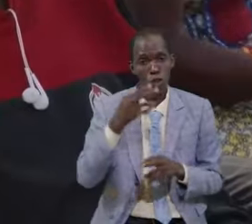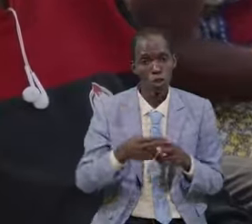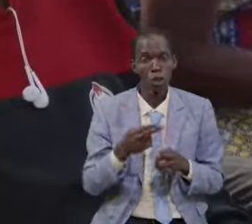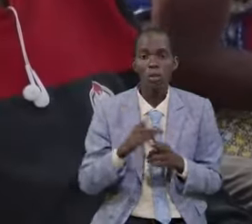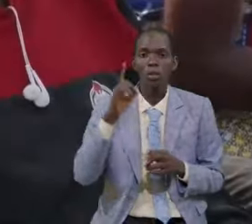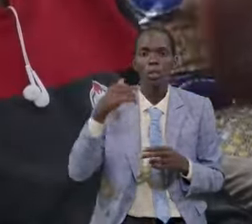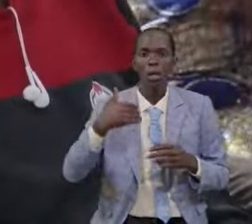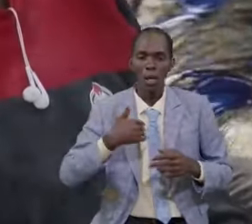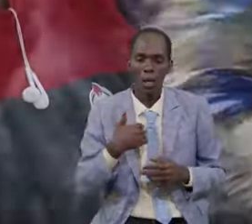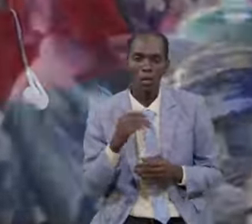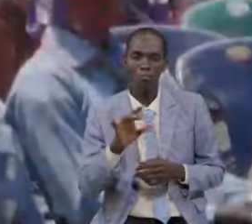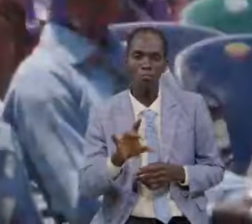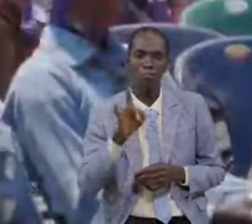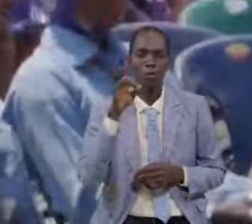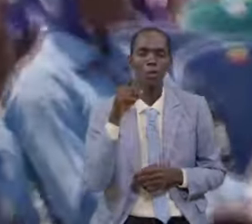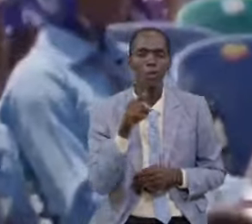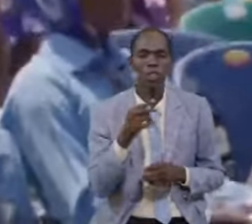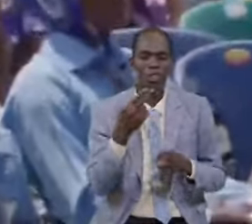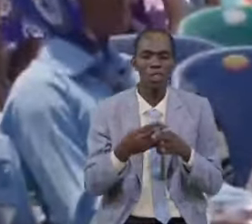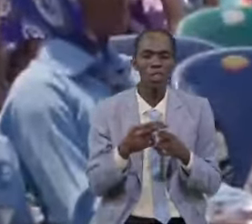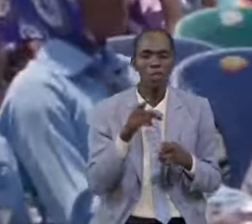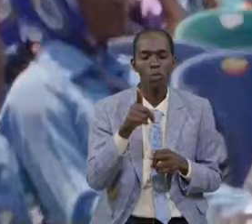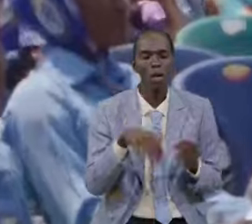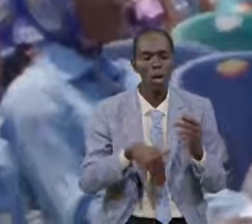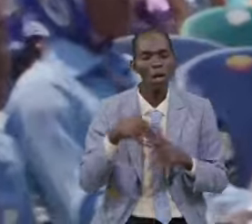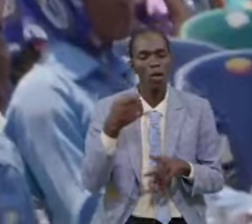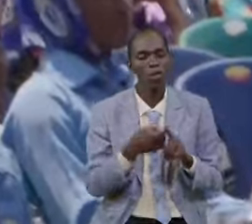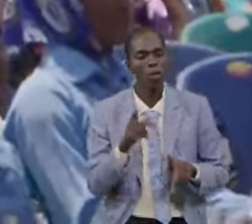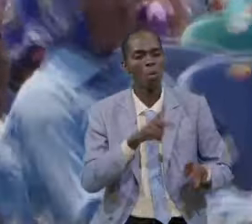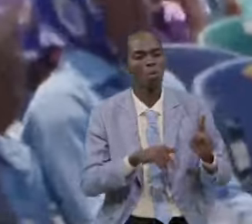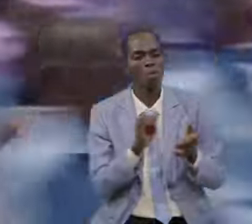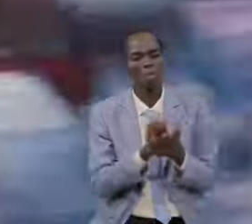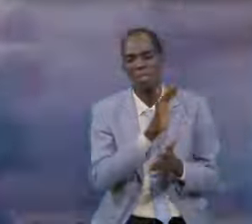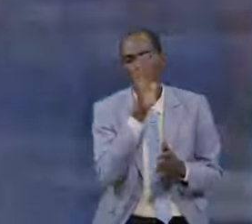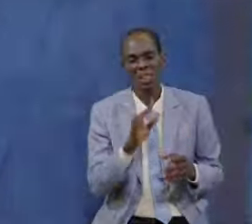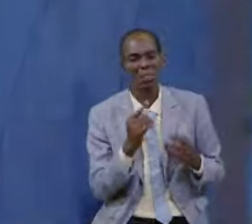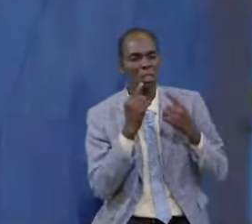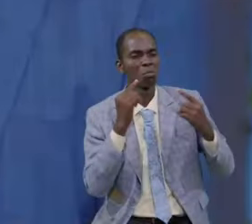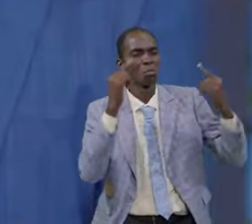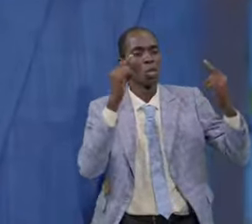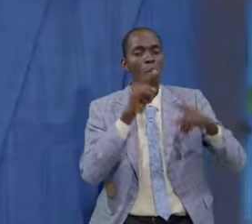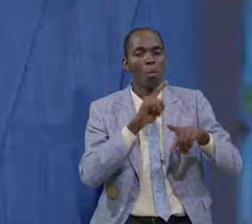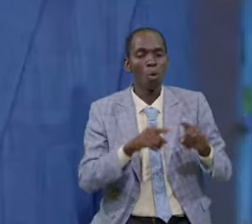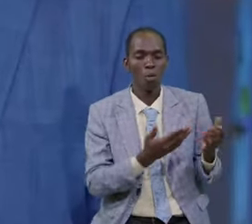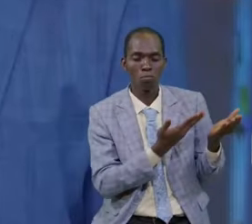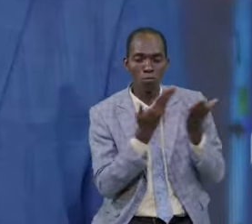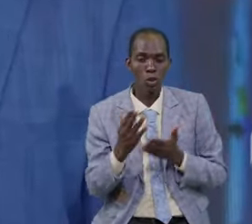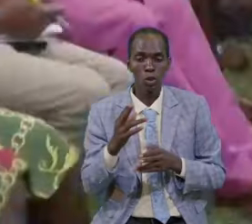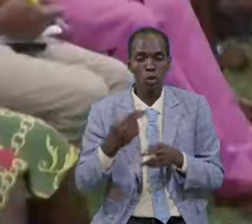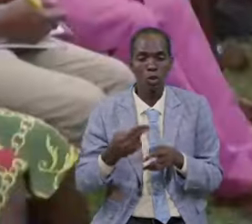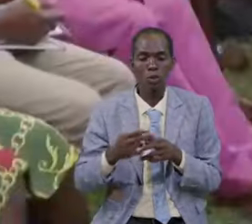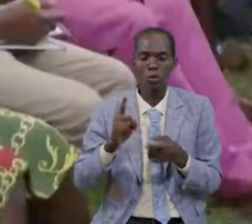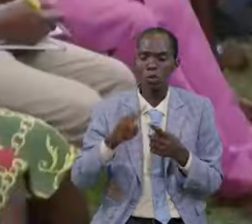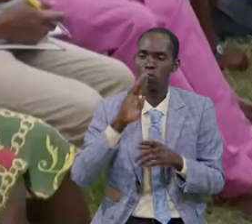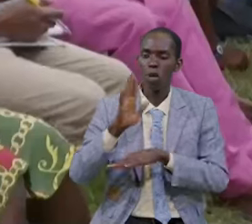il te sort du milieu de ceux qui ne réussissent jamais. Et il met ton nom parmi ceux qui vont